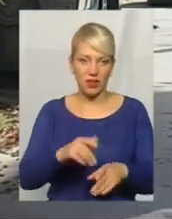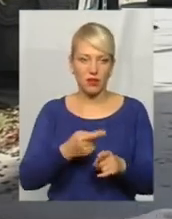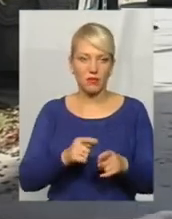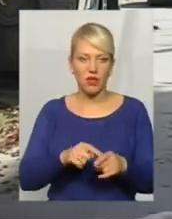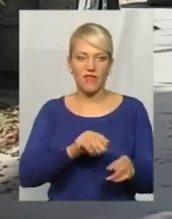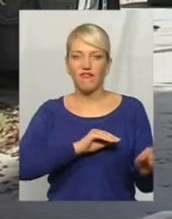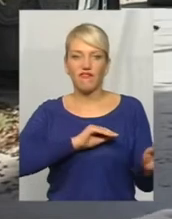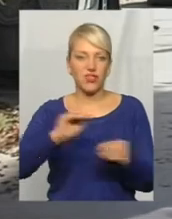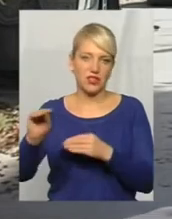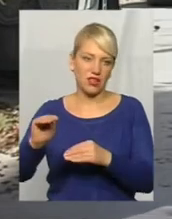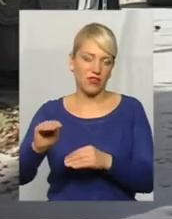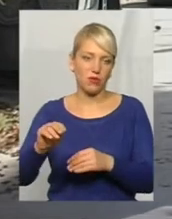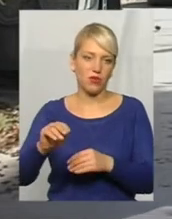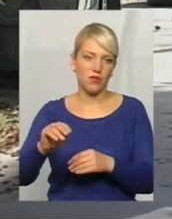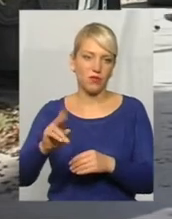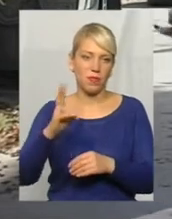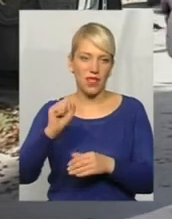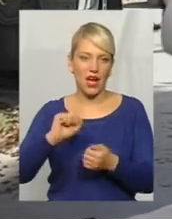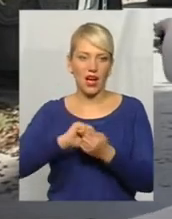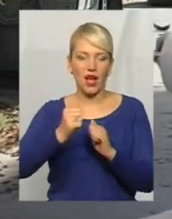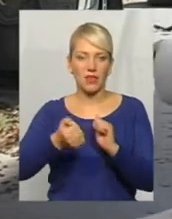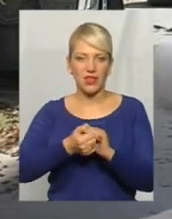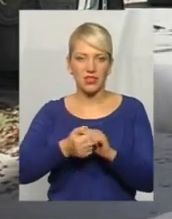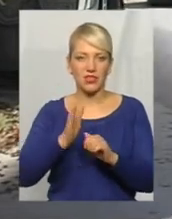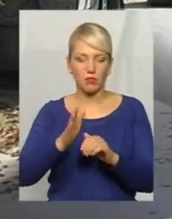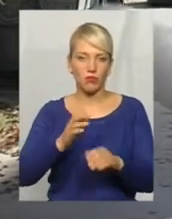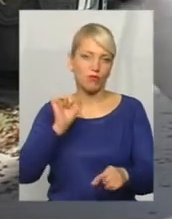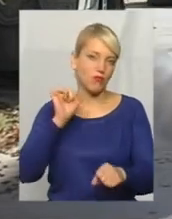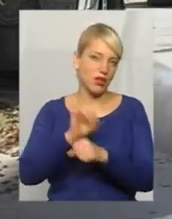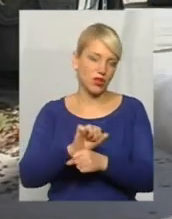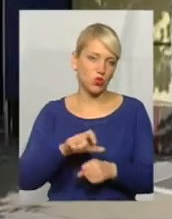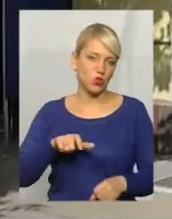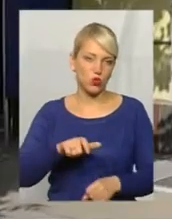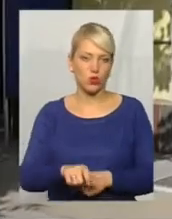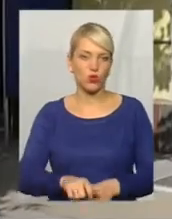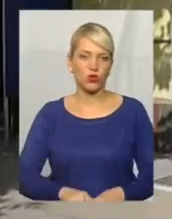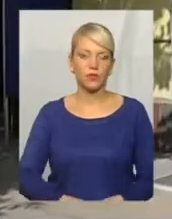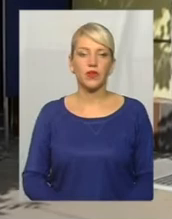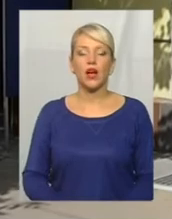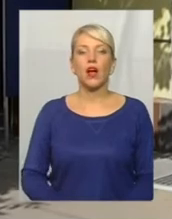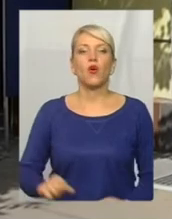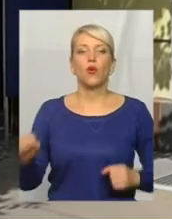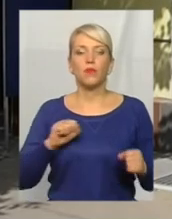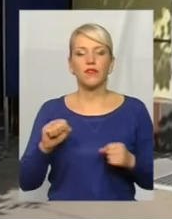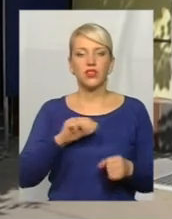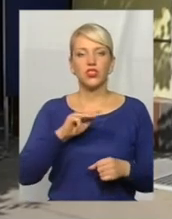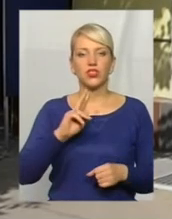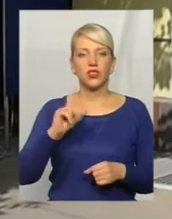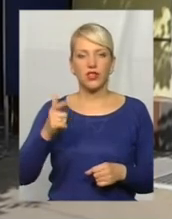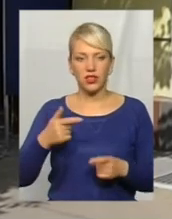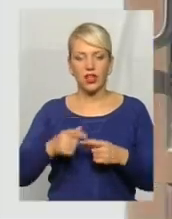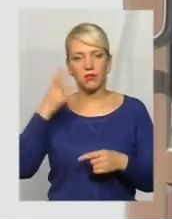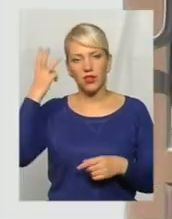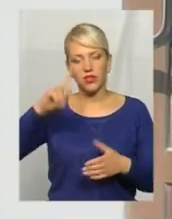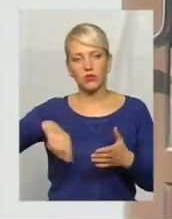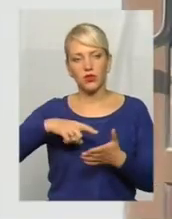виставимо на Кам'янецький, перекриємо дорогу, щоб ви знайшли місце. Управлінці житлово-комунального господарства